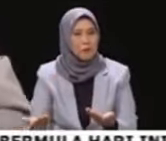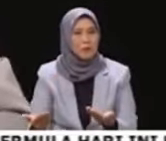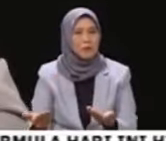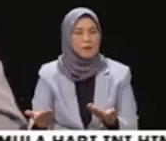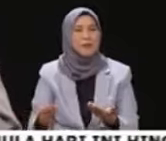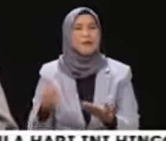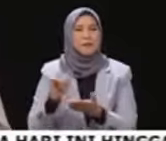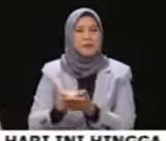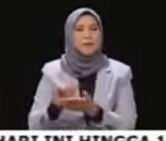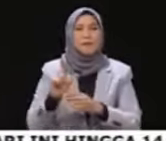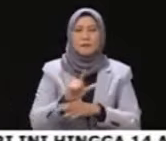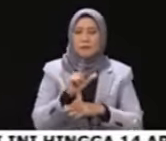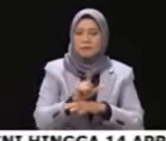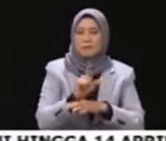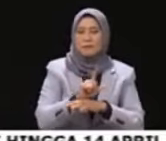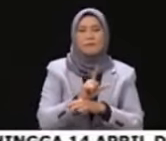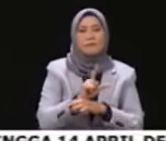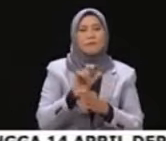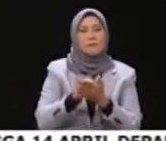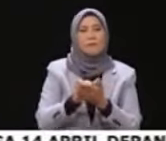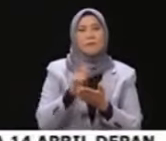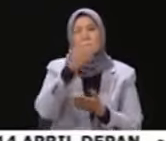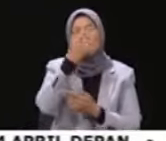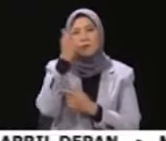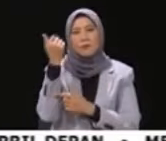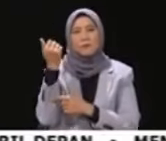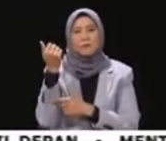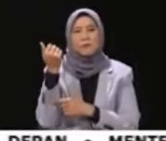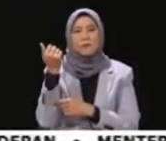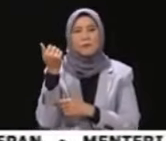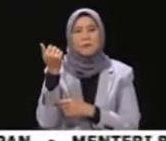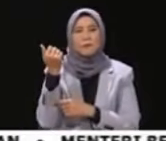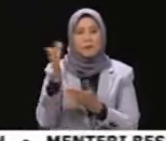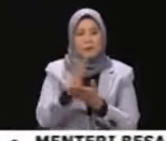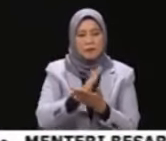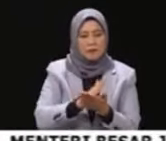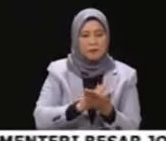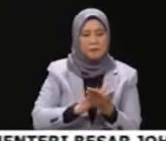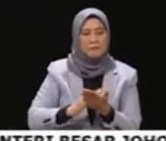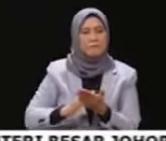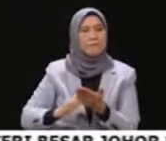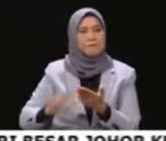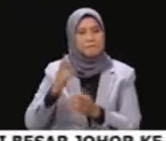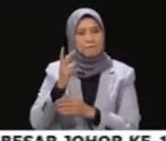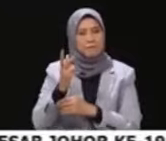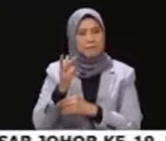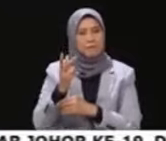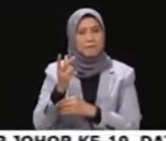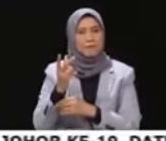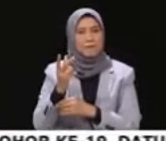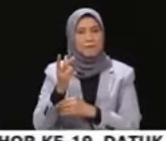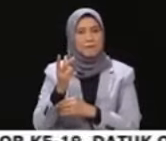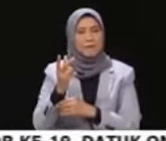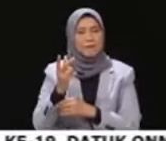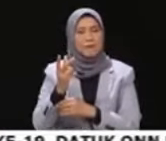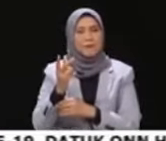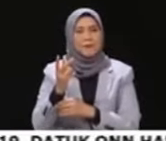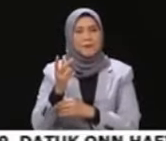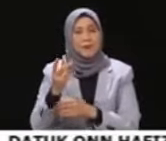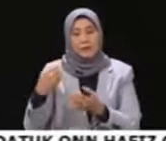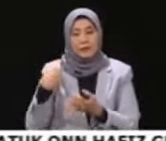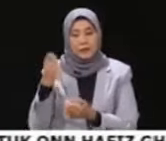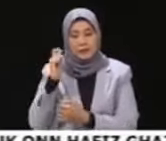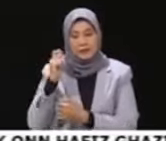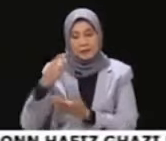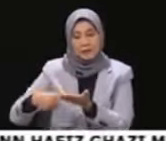kita nak praktikkan. Mungkin benda-benda itu sebab tu kita tengok dalam konteks setengah-setengah perkara. Kita lihat mungkin perkara-perkara yang kita